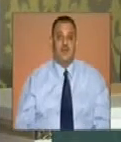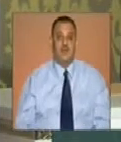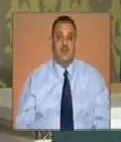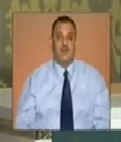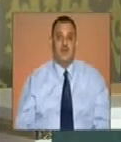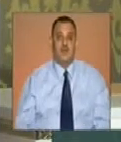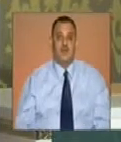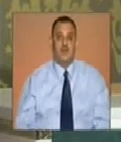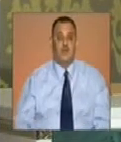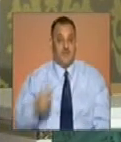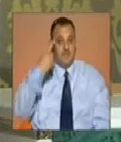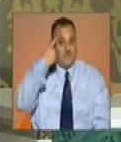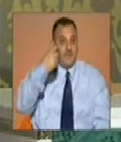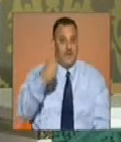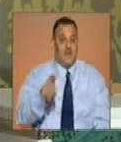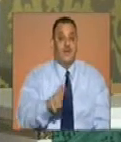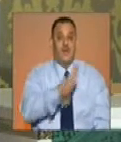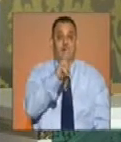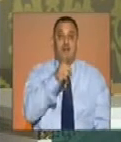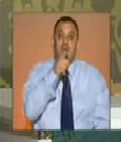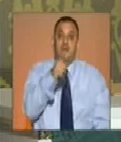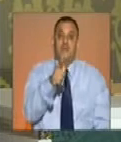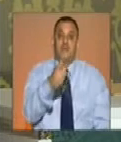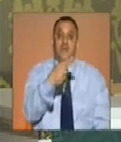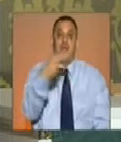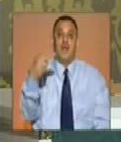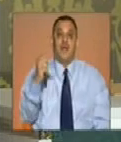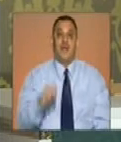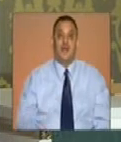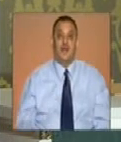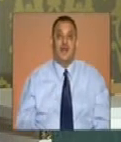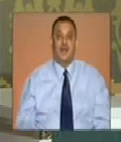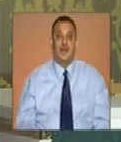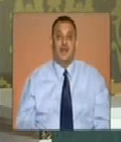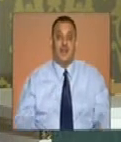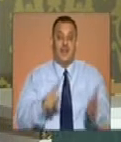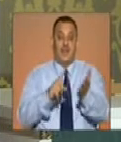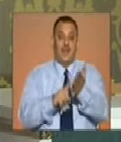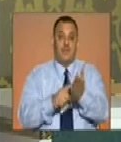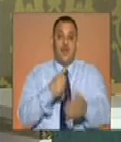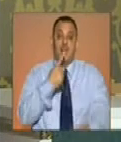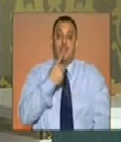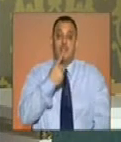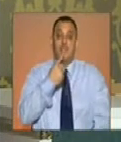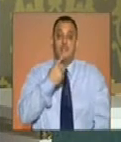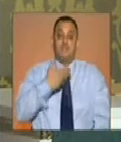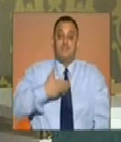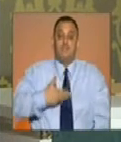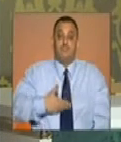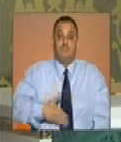لا أنا فهمت الجواب بس ما قدرت أفصل لك كيف الموضوع، أنها ما تطلعش ما تشوفش دم، يعني تنزل ما يشوف دم